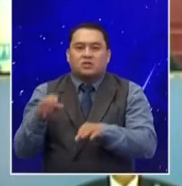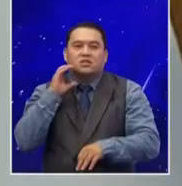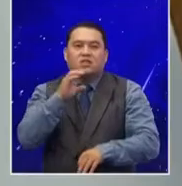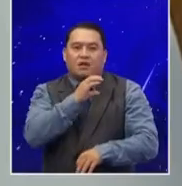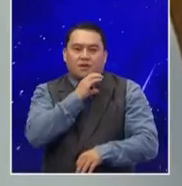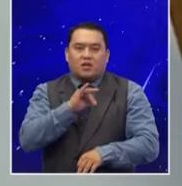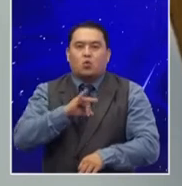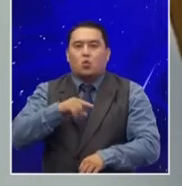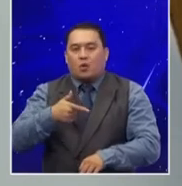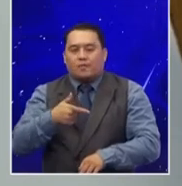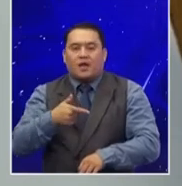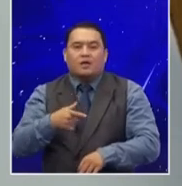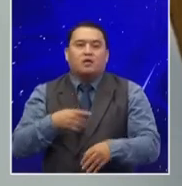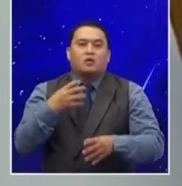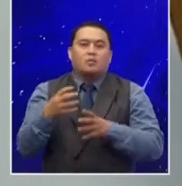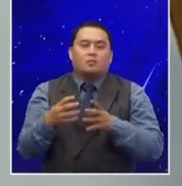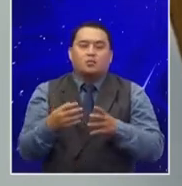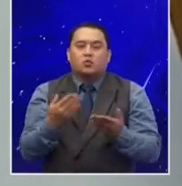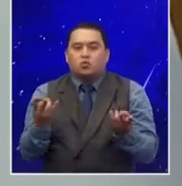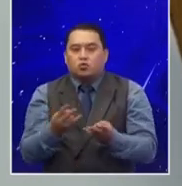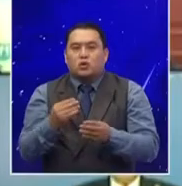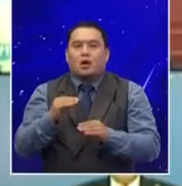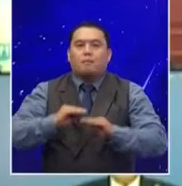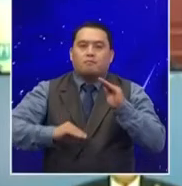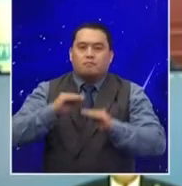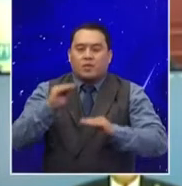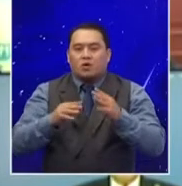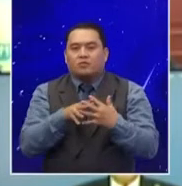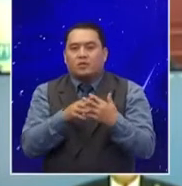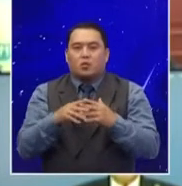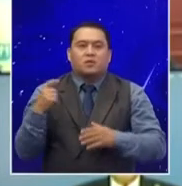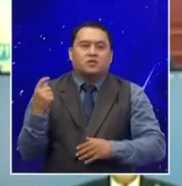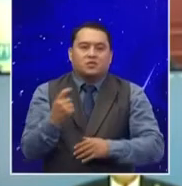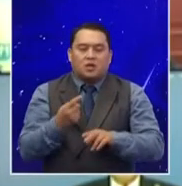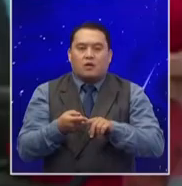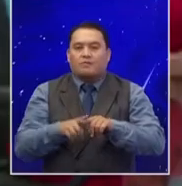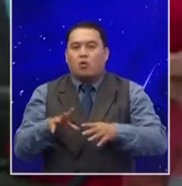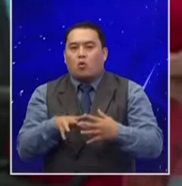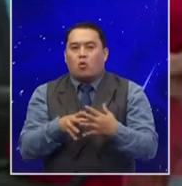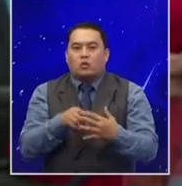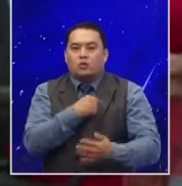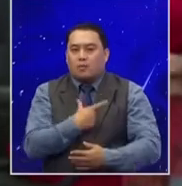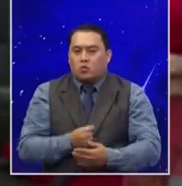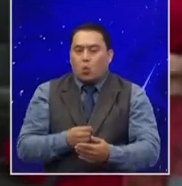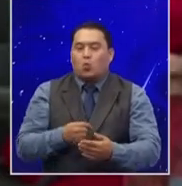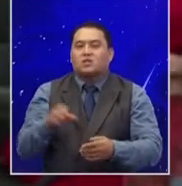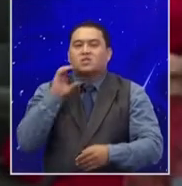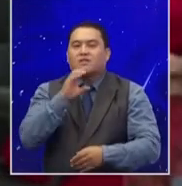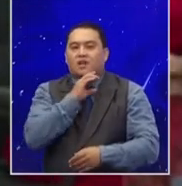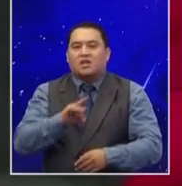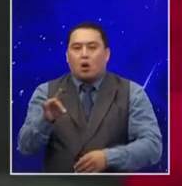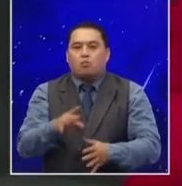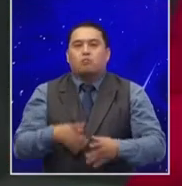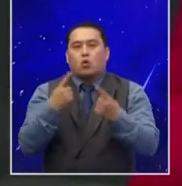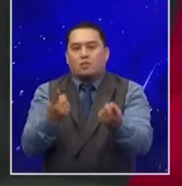страны. Поэтому отметил о необходимости доработки программ «Серпін» и с дипломом в село, эффективная реализация которых сделала бы северные регионы